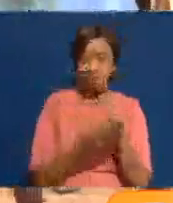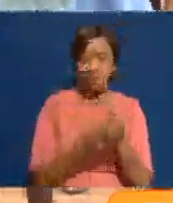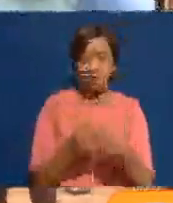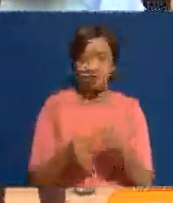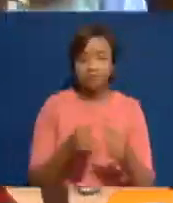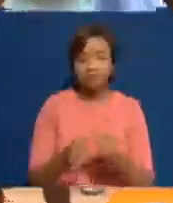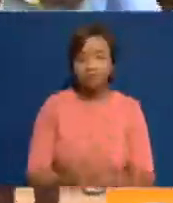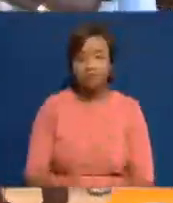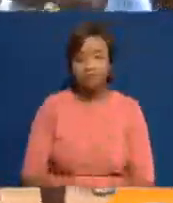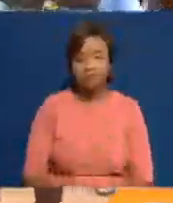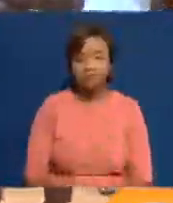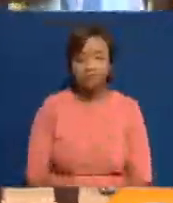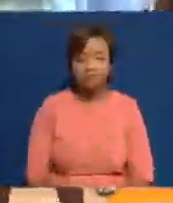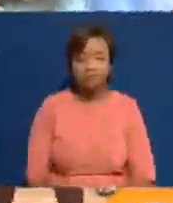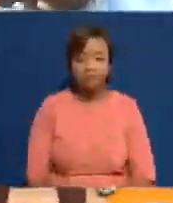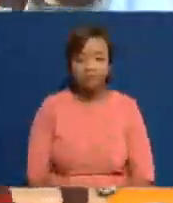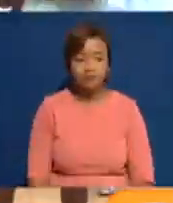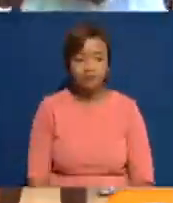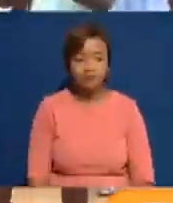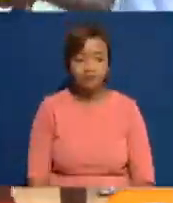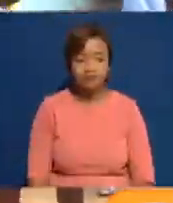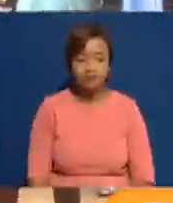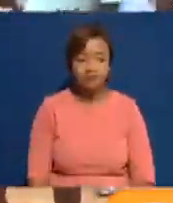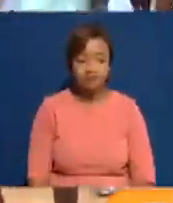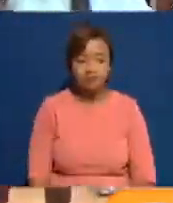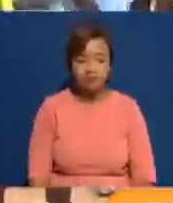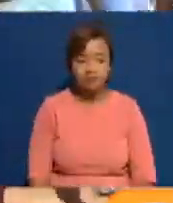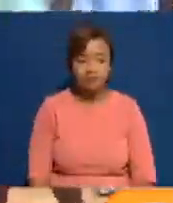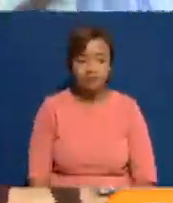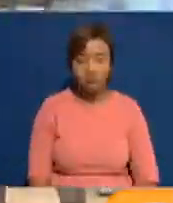Crispin Otieno, Runinga ya Citizen, Kisii.